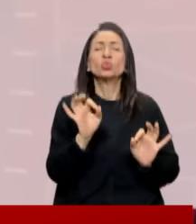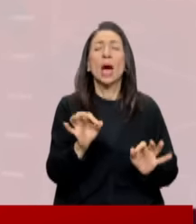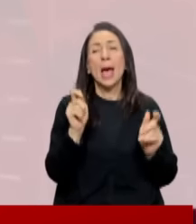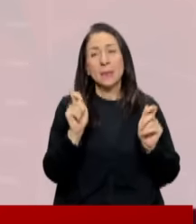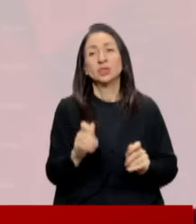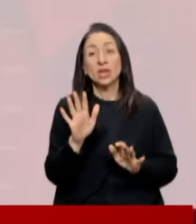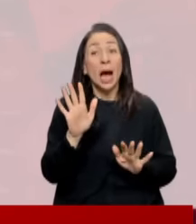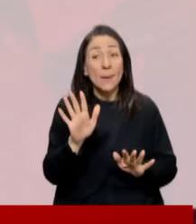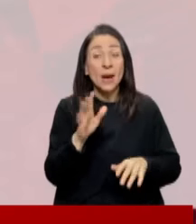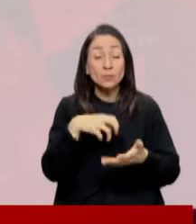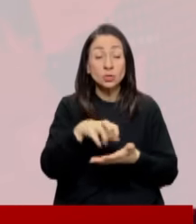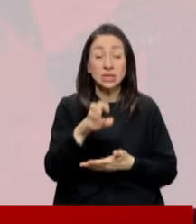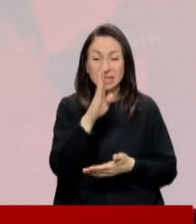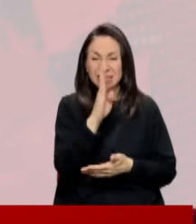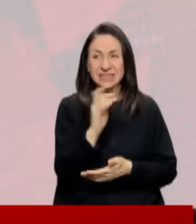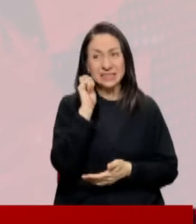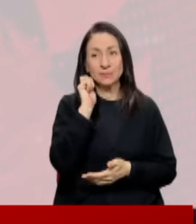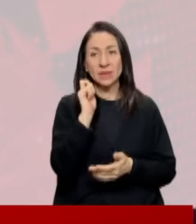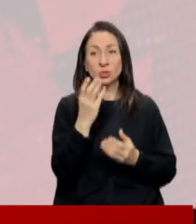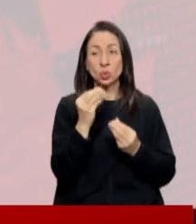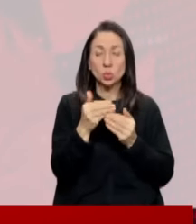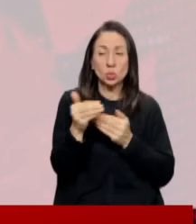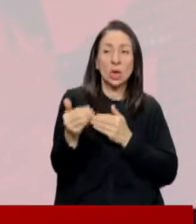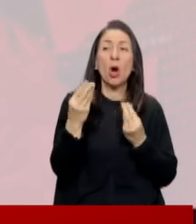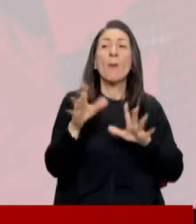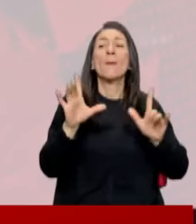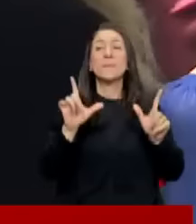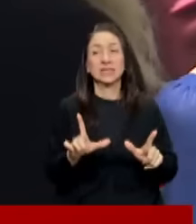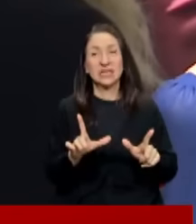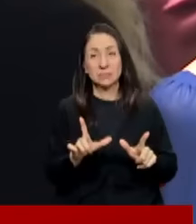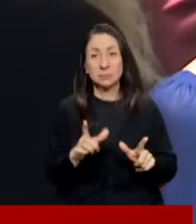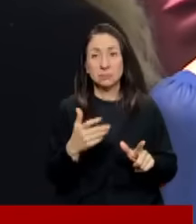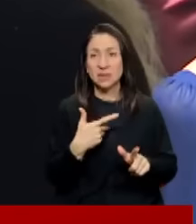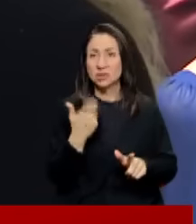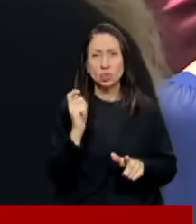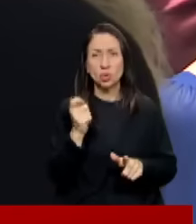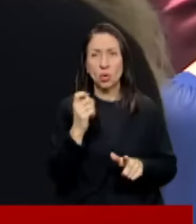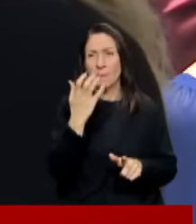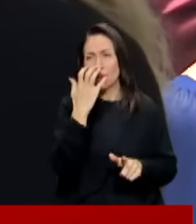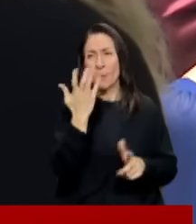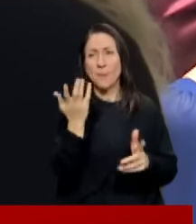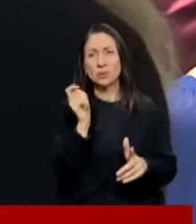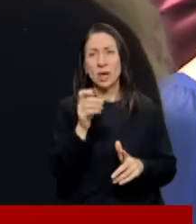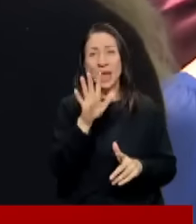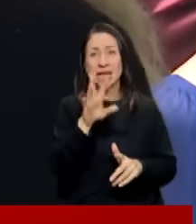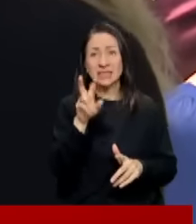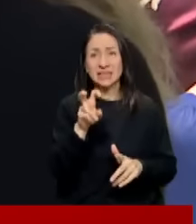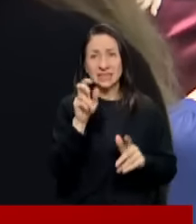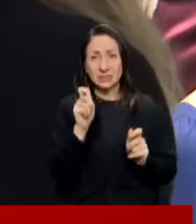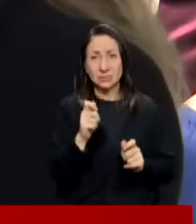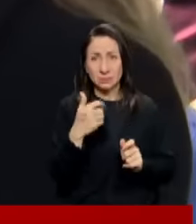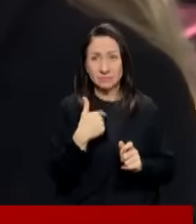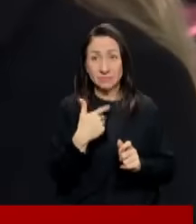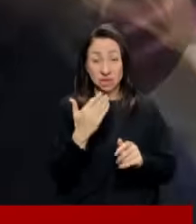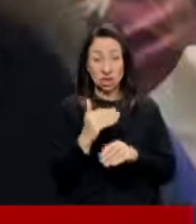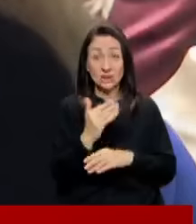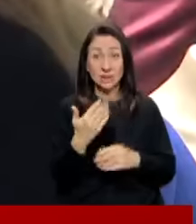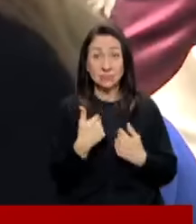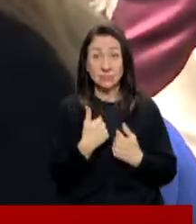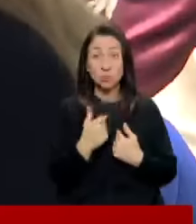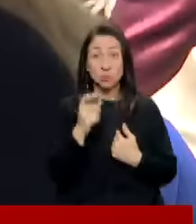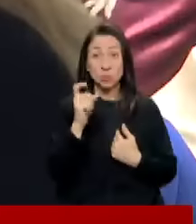yerine gelecek ama bütçe disiplininden de çok uzaklaşmamamız gerekiyor. Bence zor, bekliyorum ama zor yani. 58'de falan emekli olacağım yaşarsam